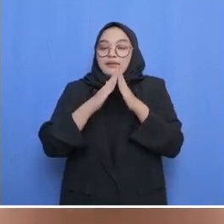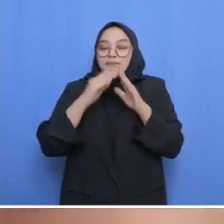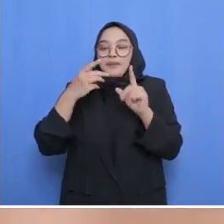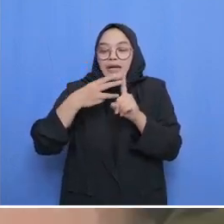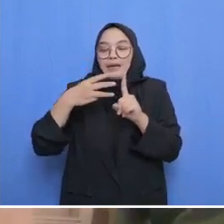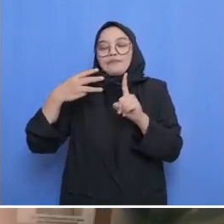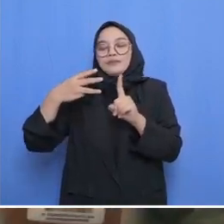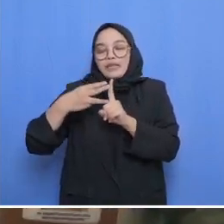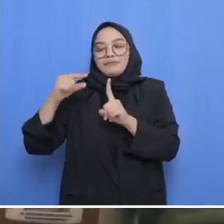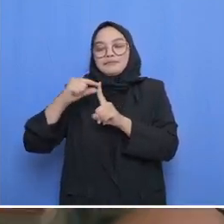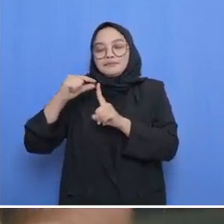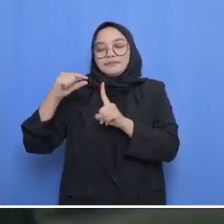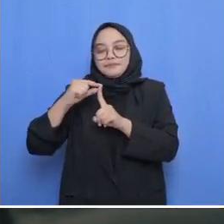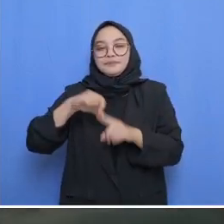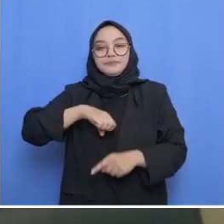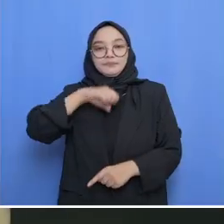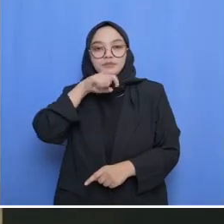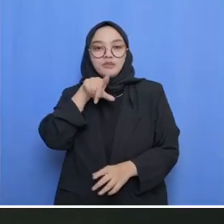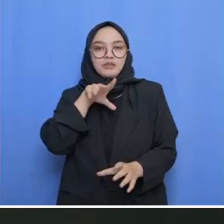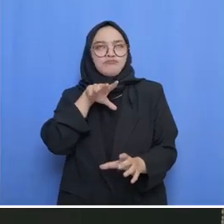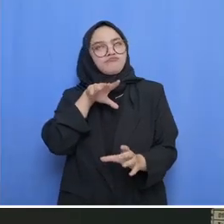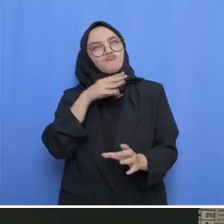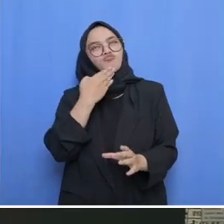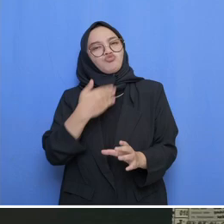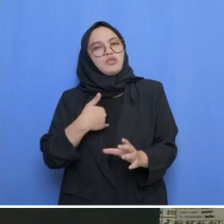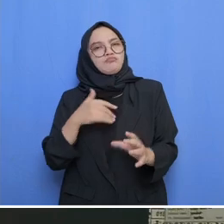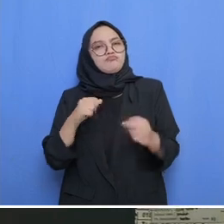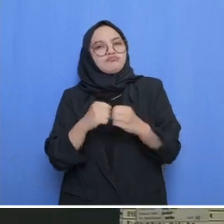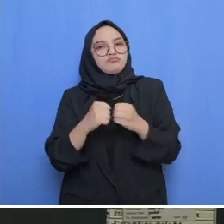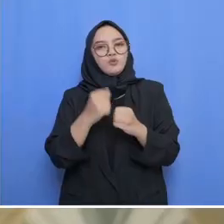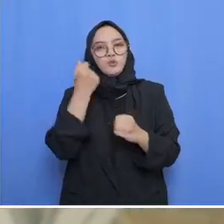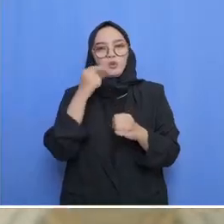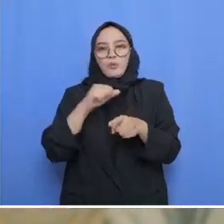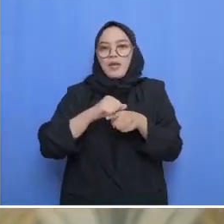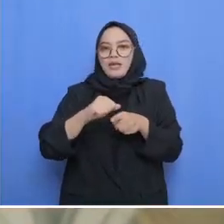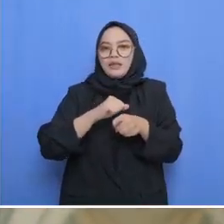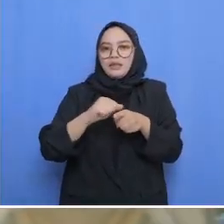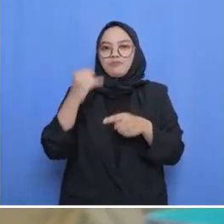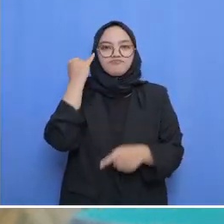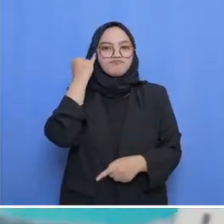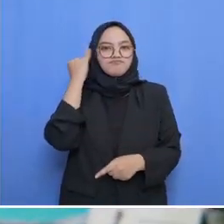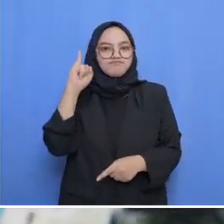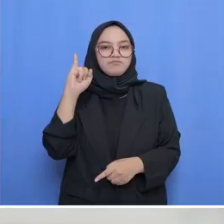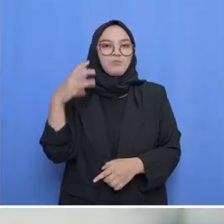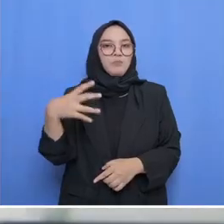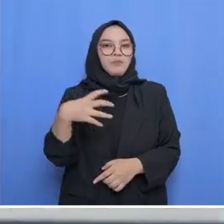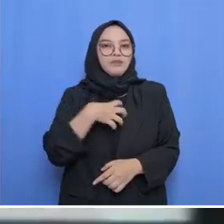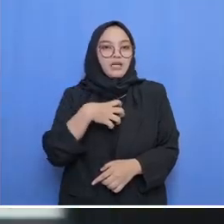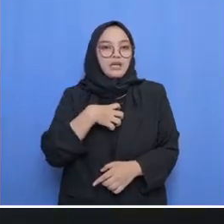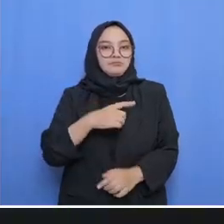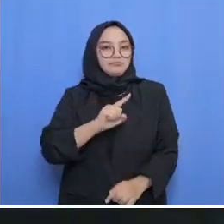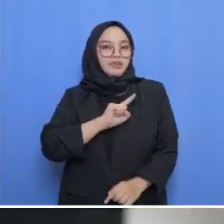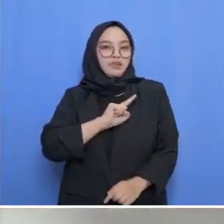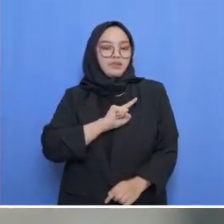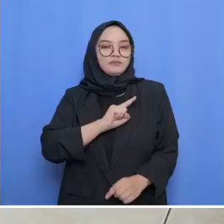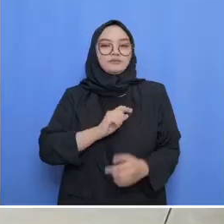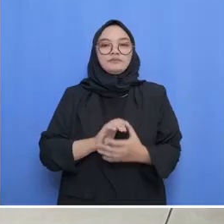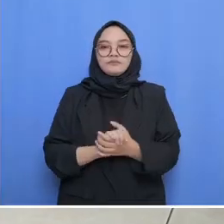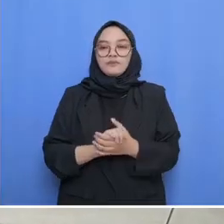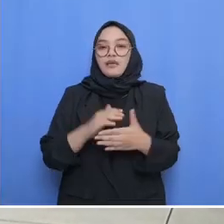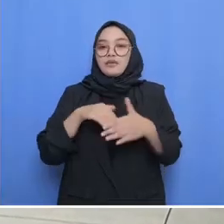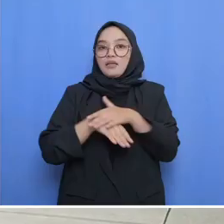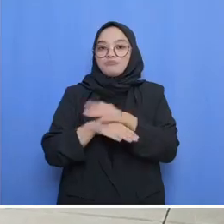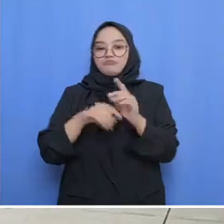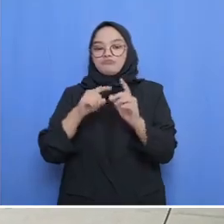Balai Besar Pelatihan Peternakan Batu berkomitmen menjadi lembaga pelatihan yang inovatif, terpercaya,